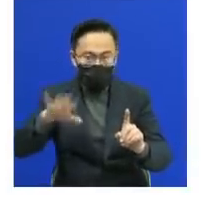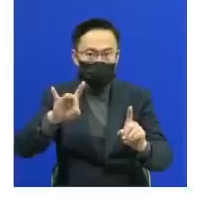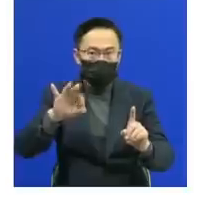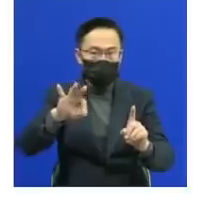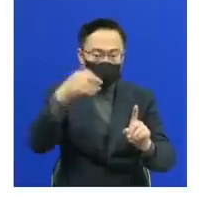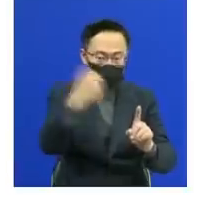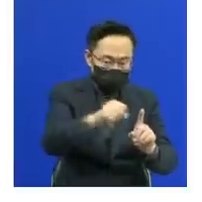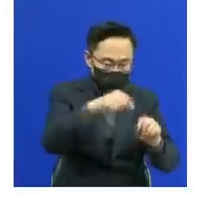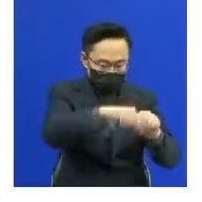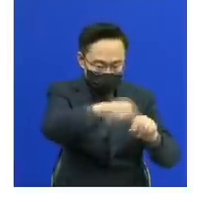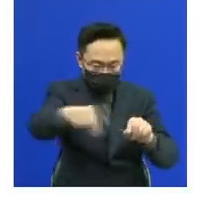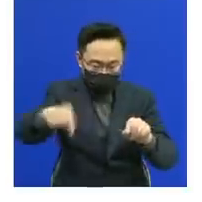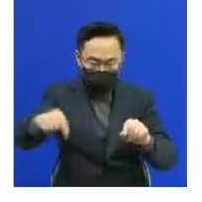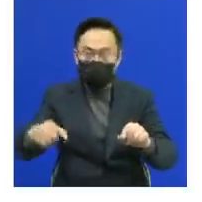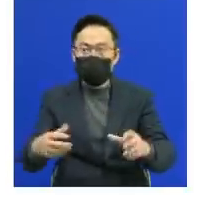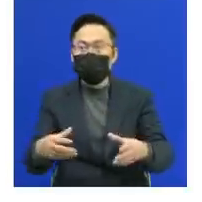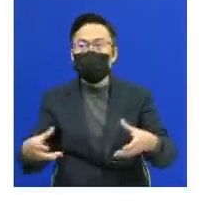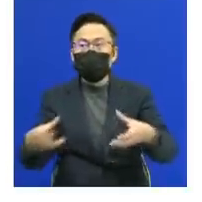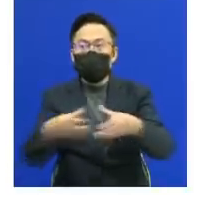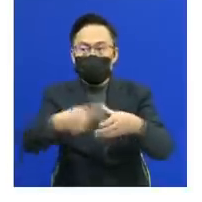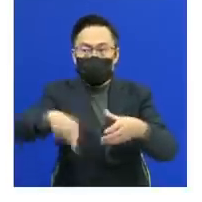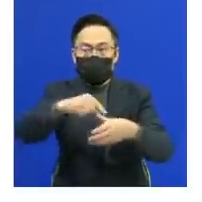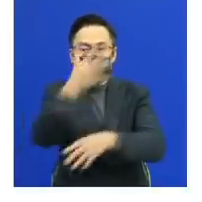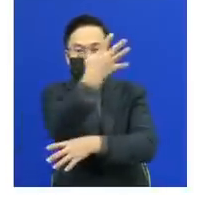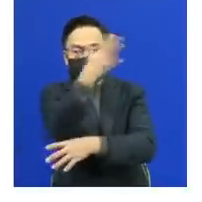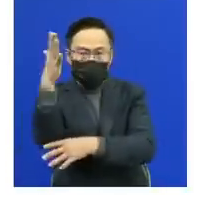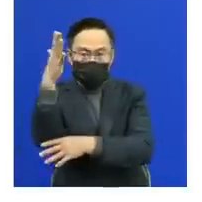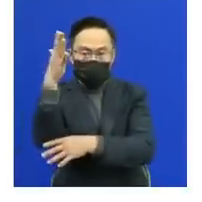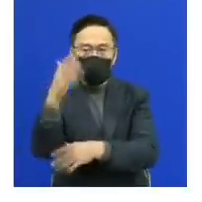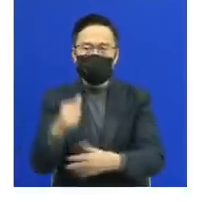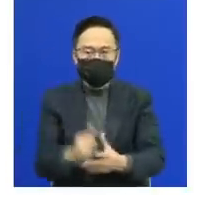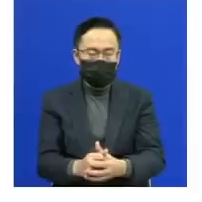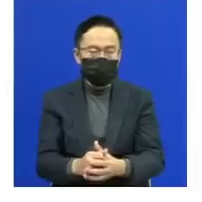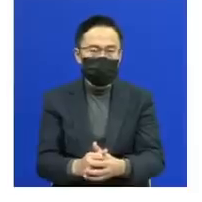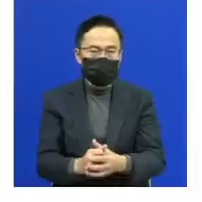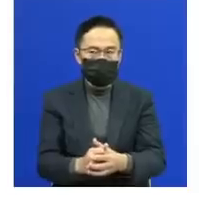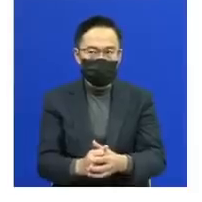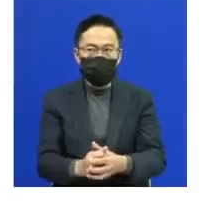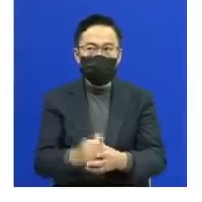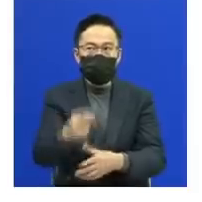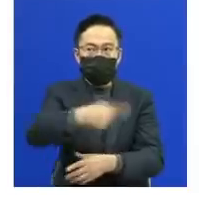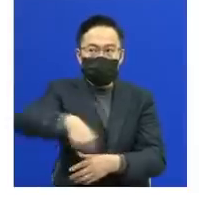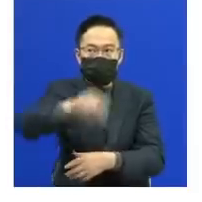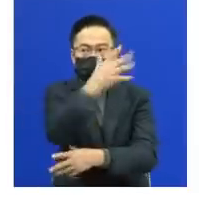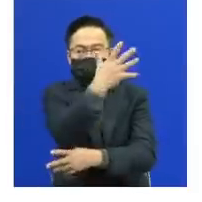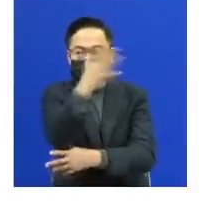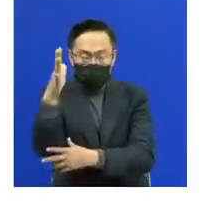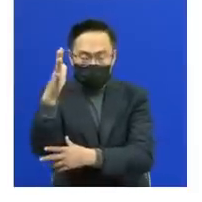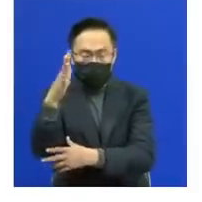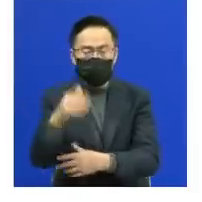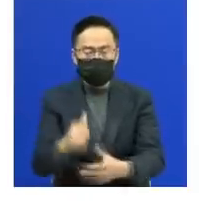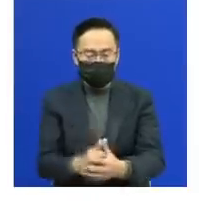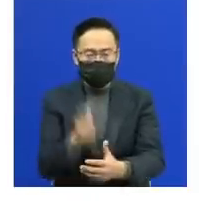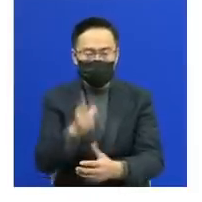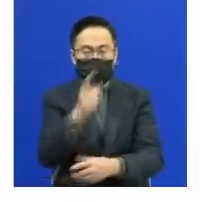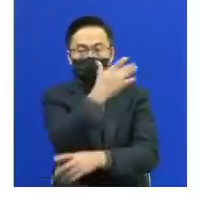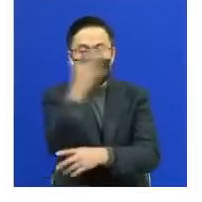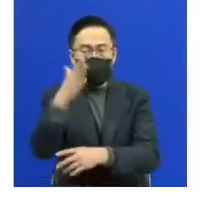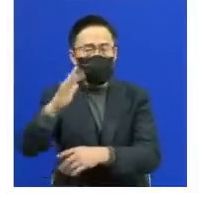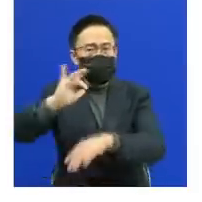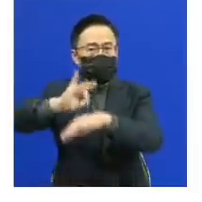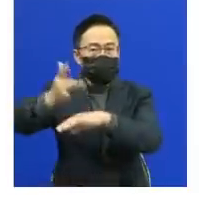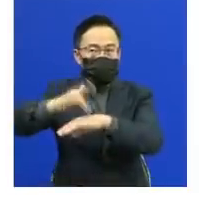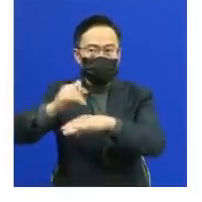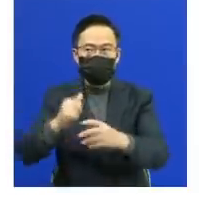จุดที่10อยู่ในเขตป่าสงวนแห่งชาติป่าภูซำผักหนามฮะในพื้นที่แปลงกัน